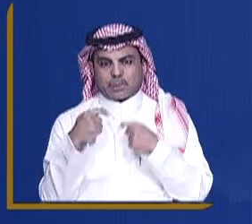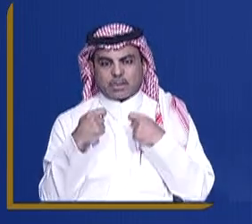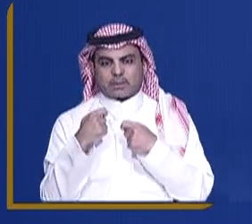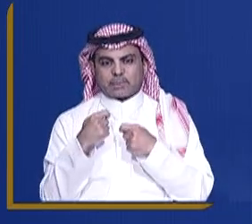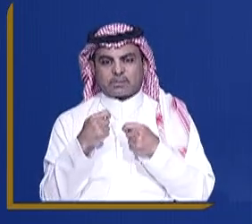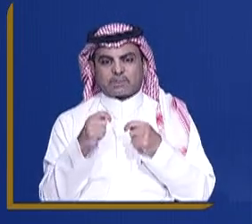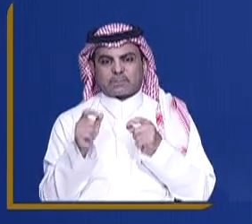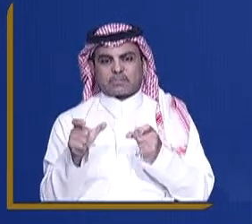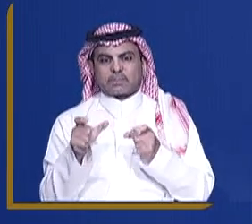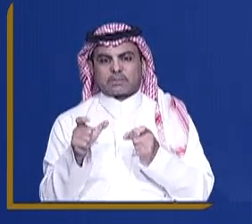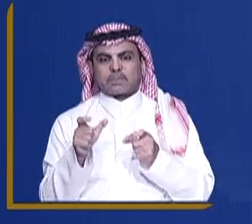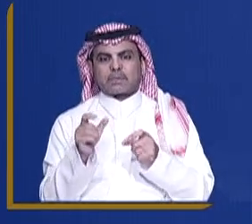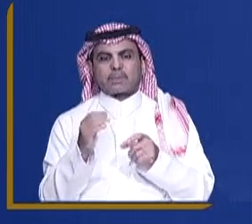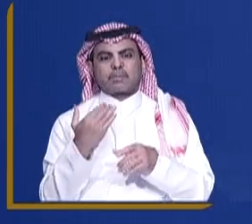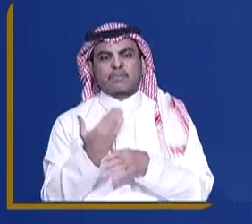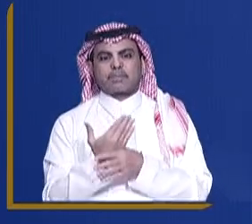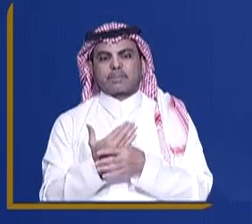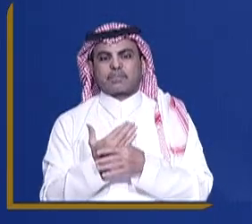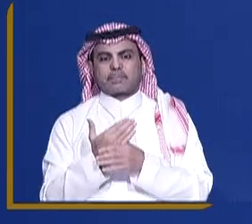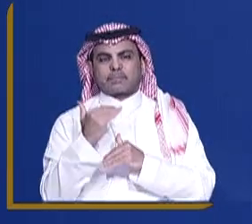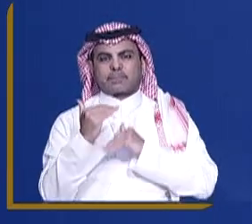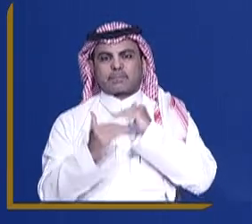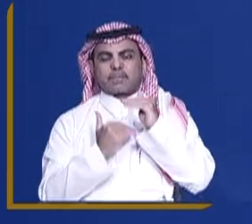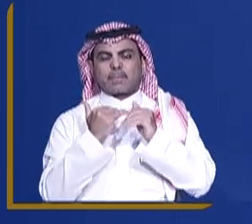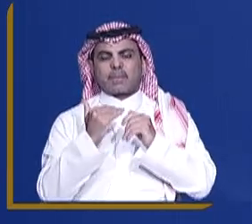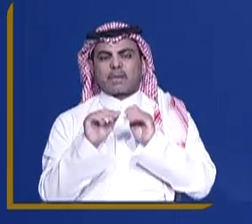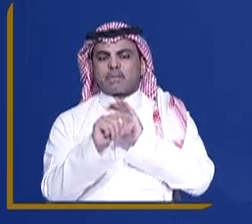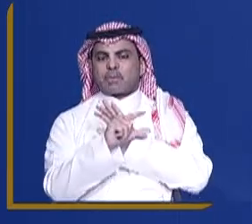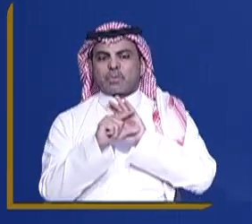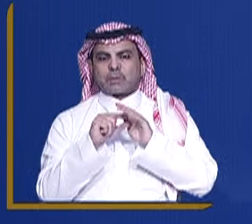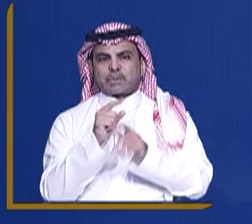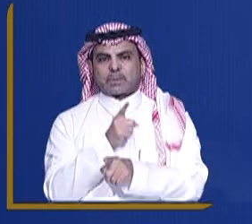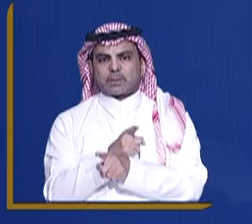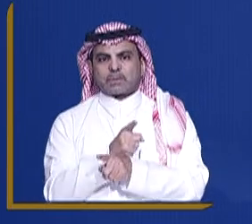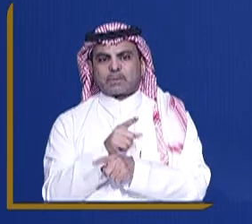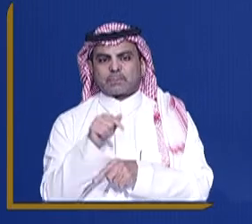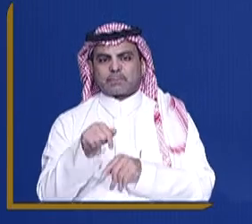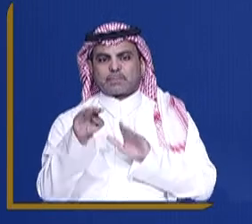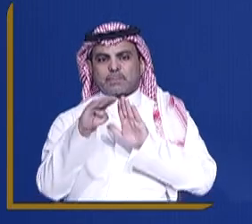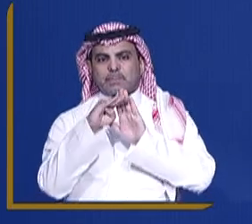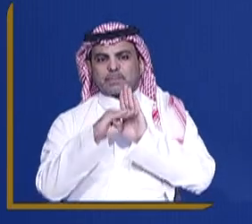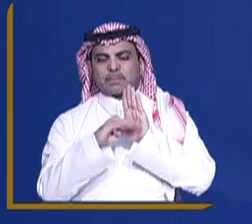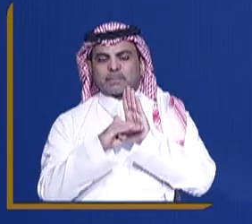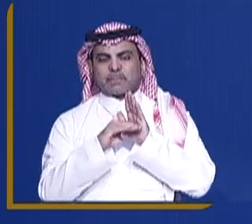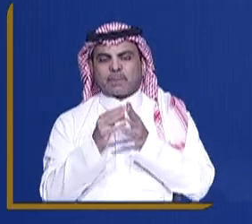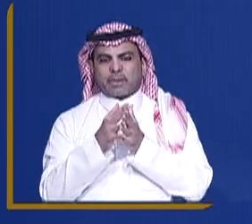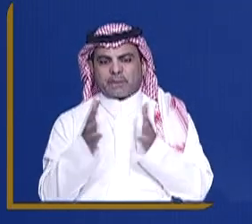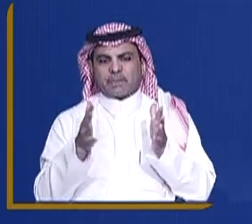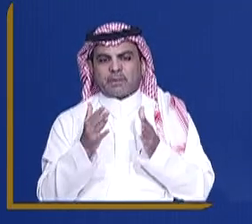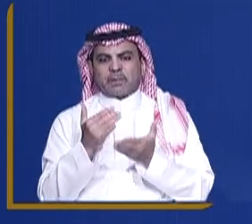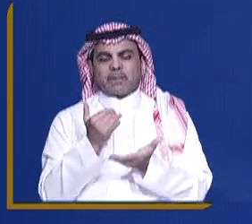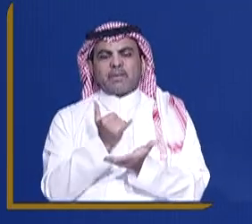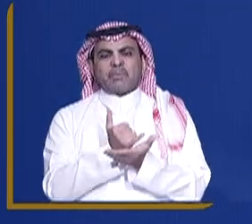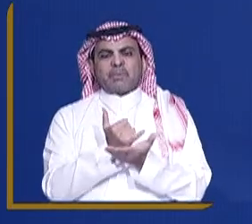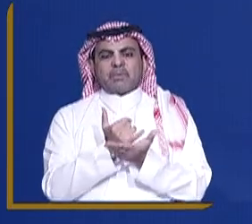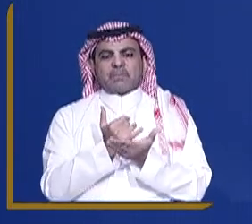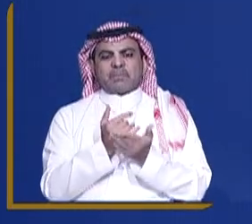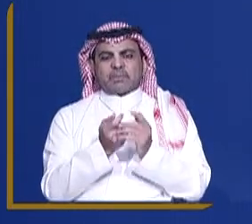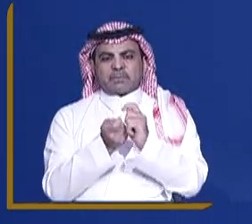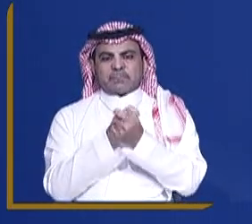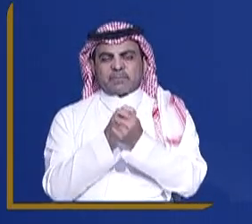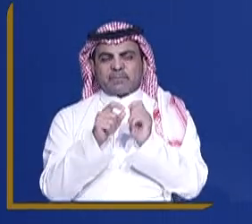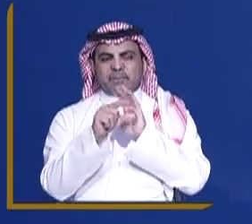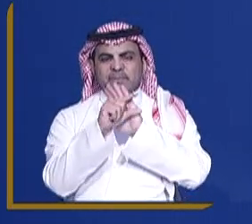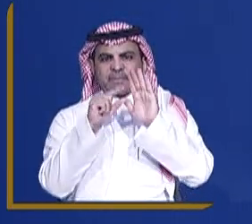حريصة كل الحرص على تعزيز هذا الموضوع، وأعتقد هناك برامج كثيرة جدا تسعى لمعالجة هذه